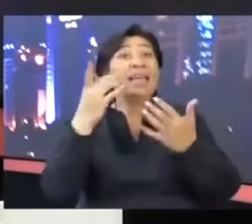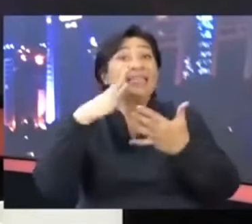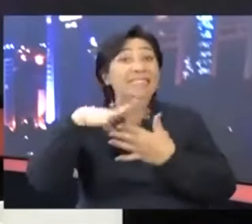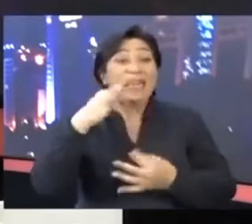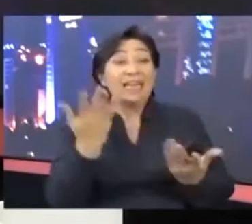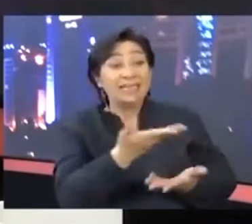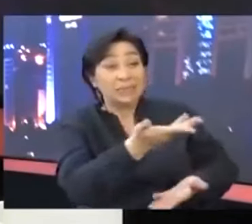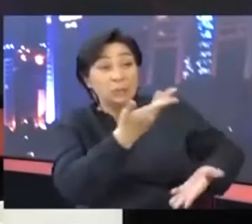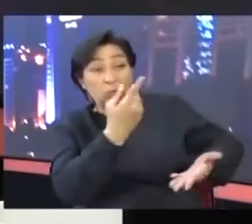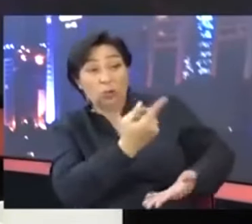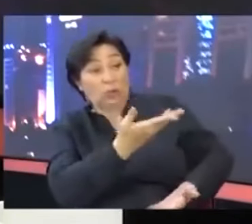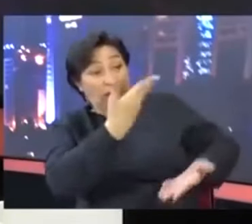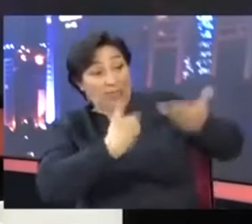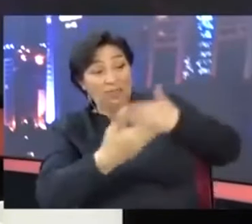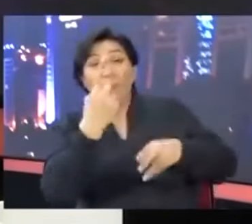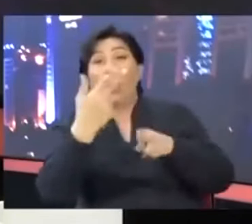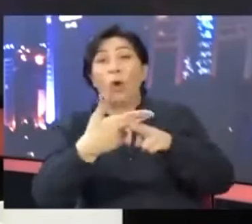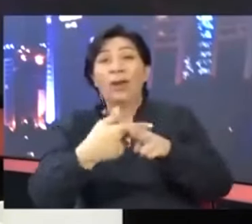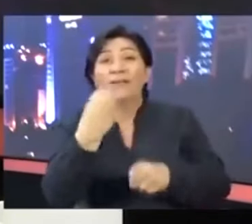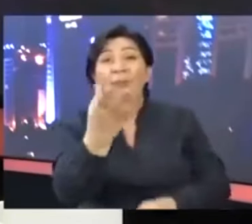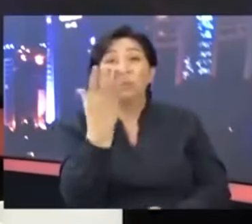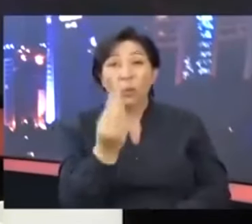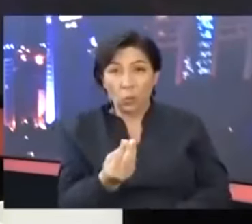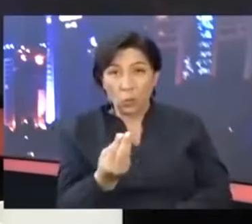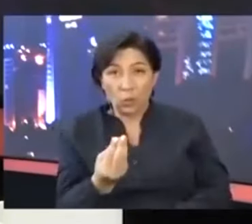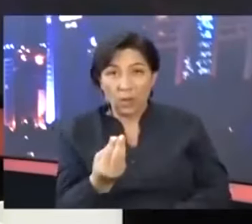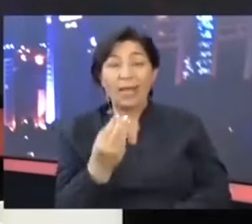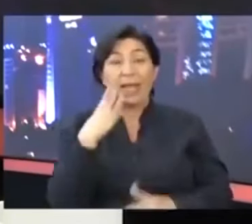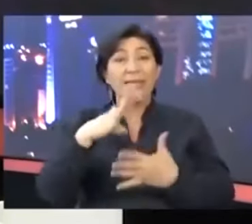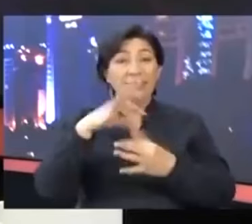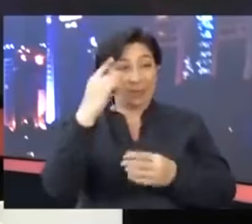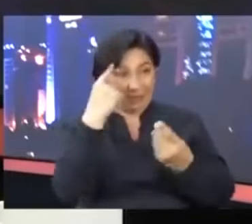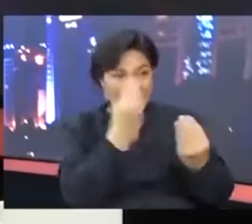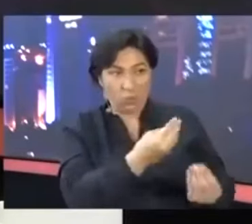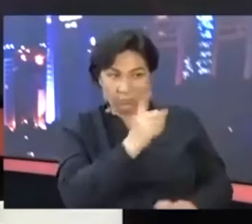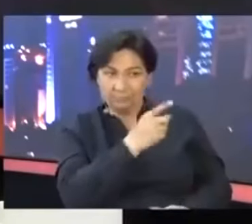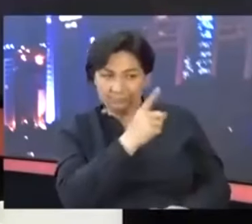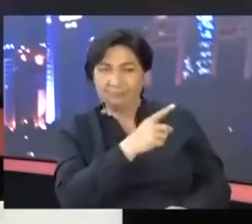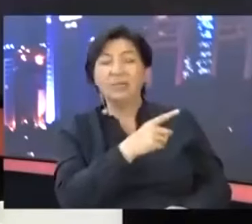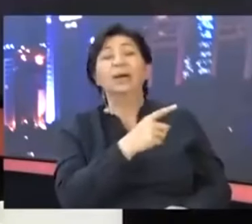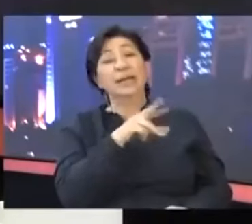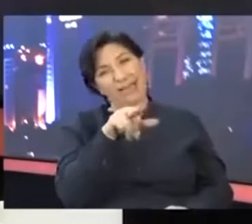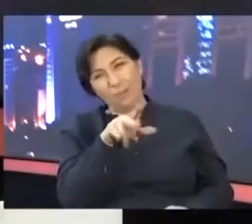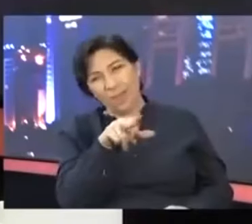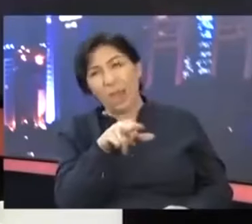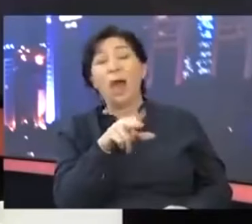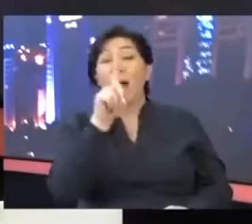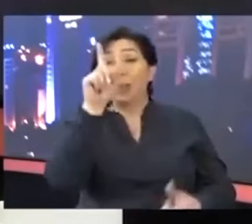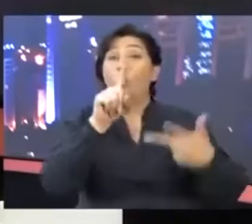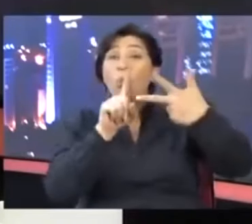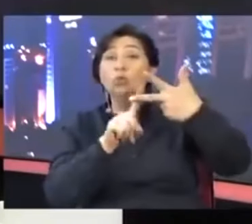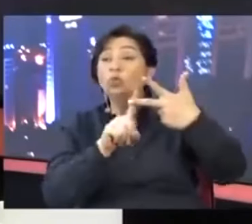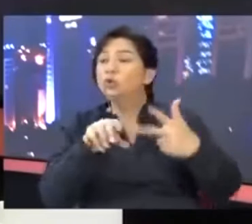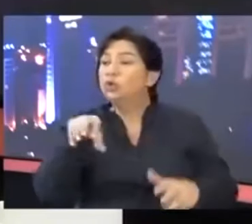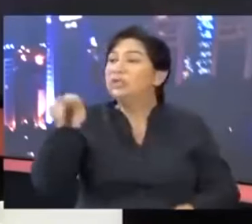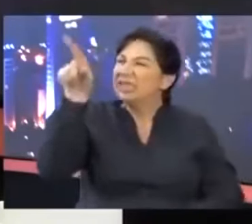edeceğini de bir örneğini vermiş oluyor veya bir hitap şekli de insana bildirmiş oluyor çünkü Allah üncü şahıs